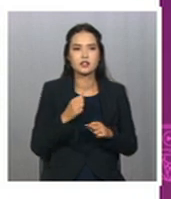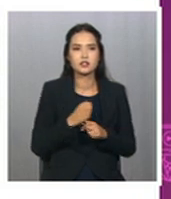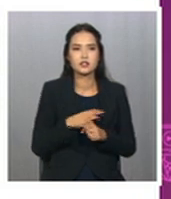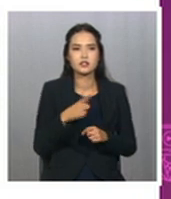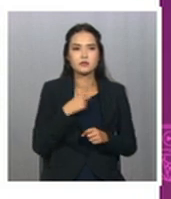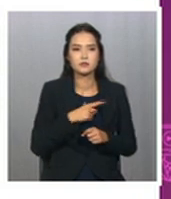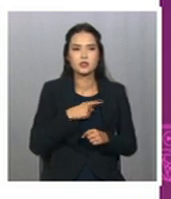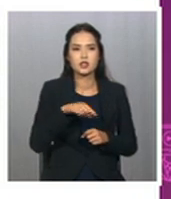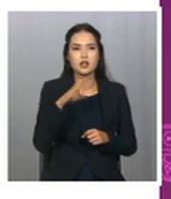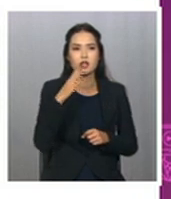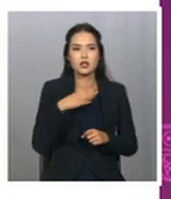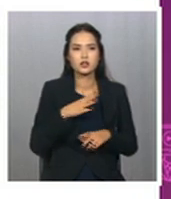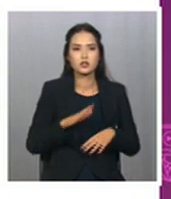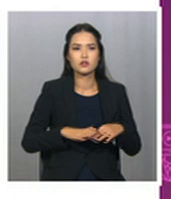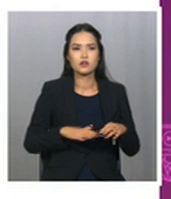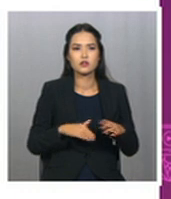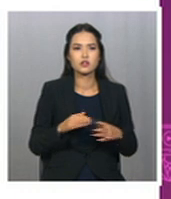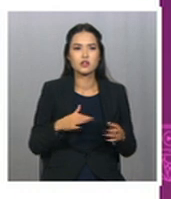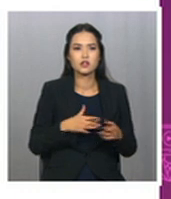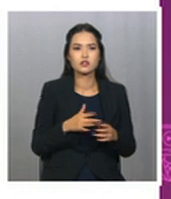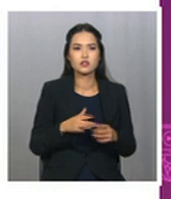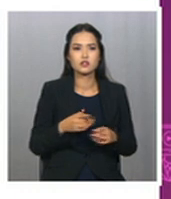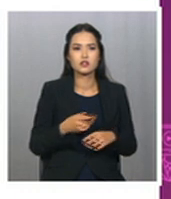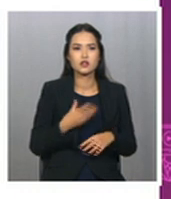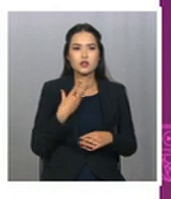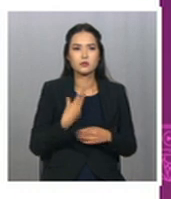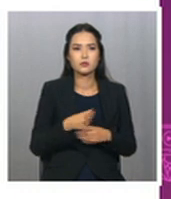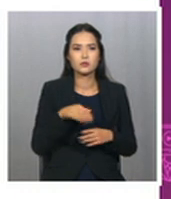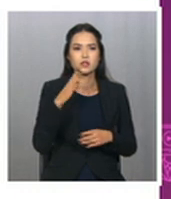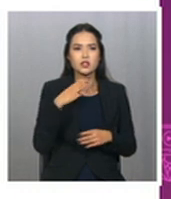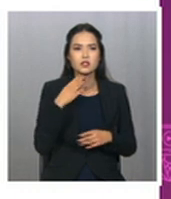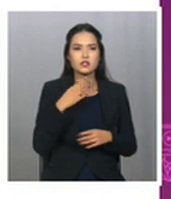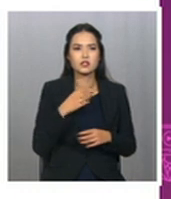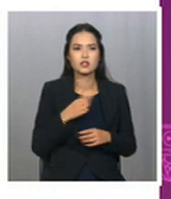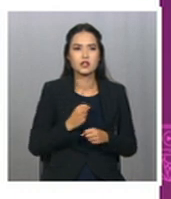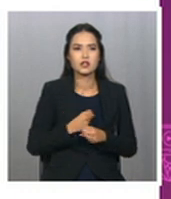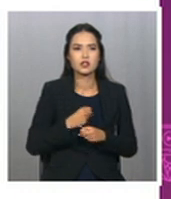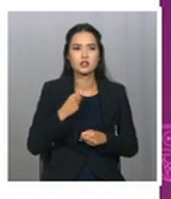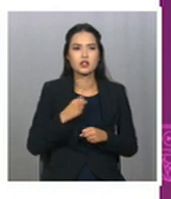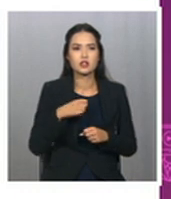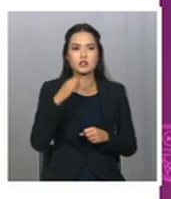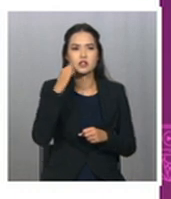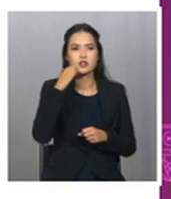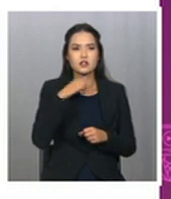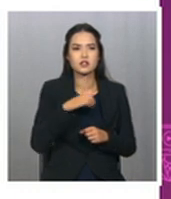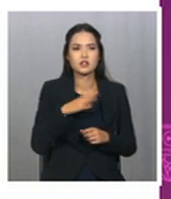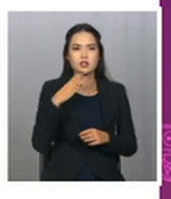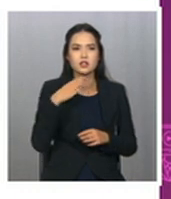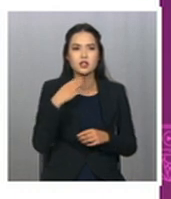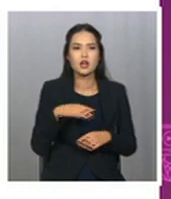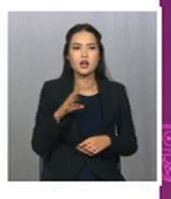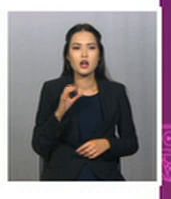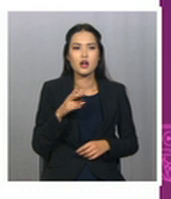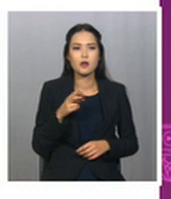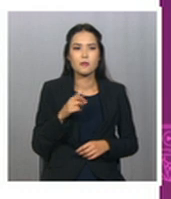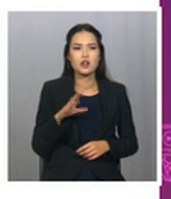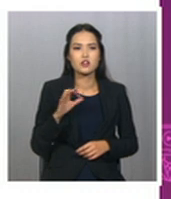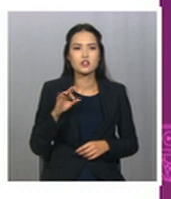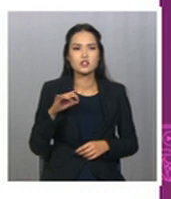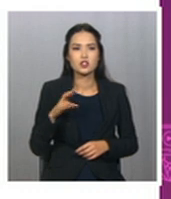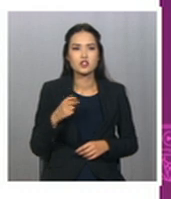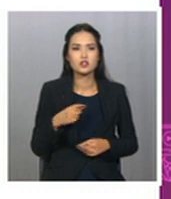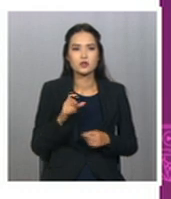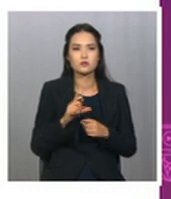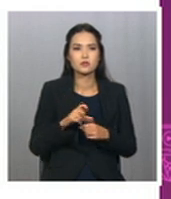әке қолындағы қаннан үркеді. Өз әкесі, қатал, кәрлі әкесі. Абай жиренше сөздеріне жауапта